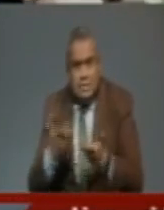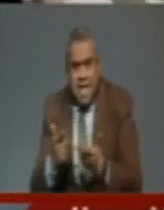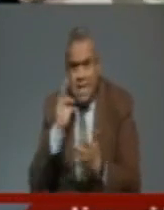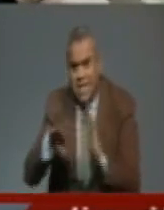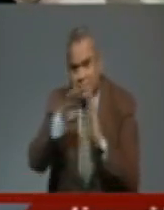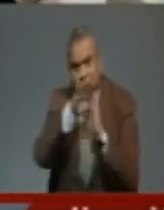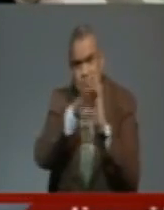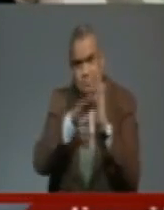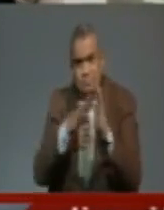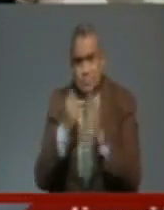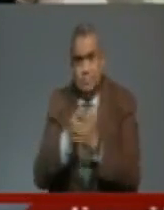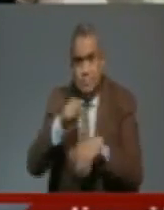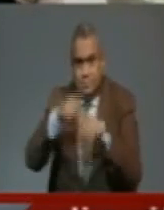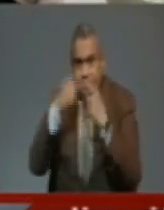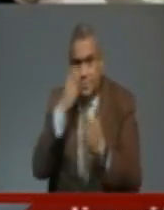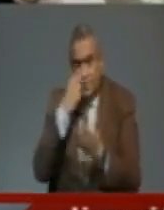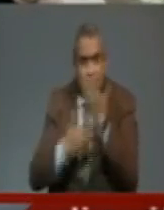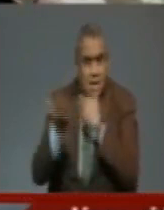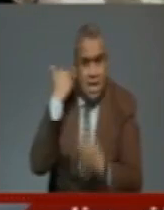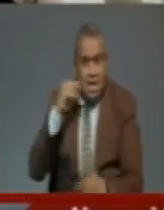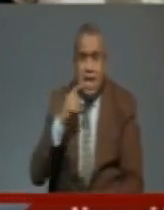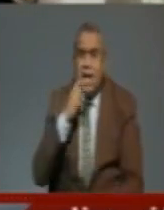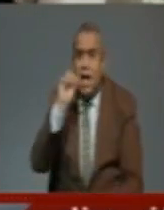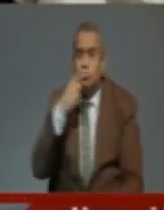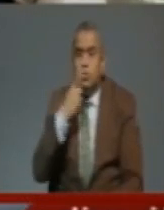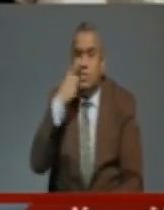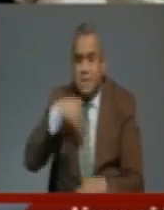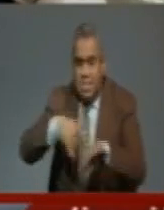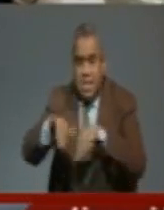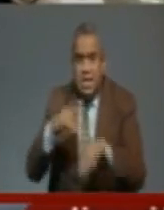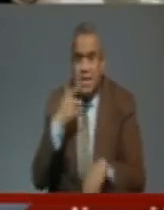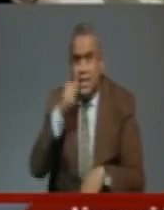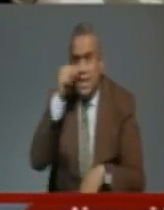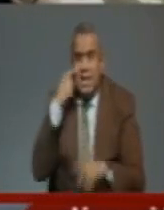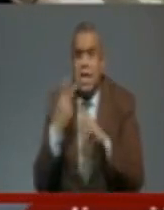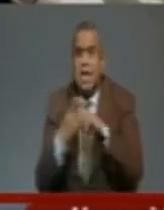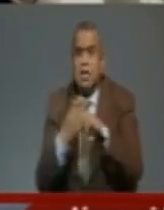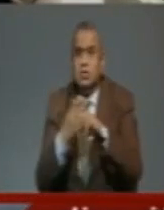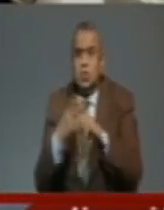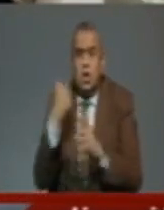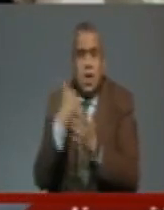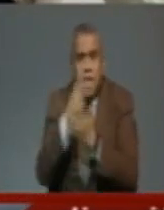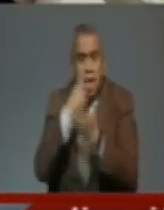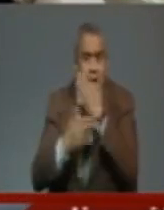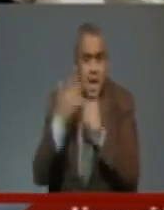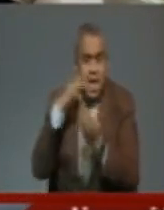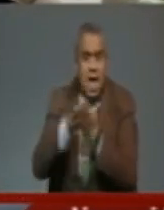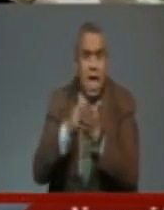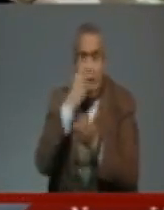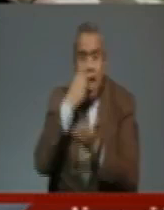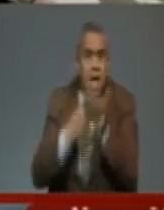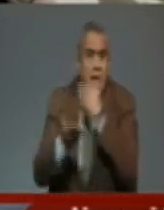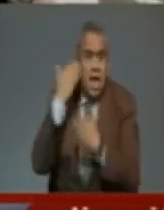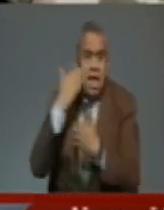ان المسار اللي كان موجود قبل كده احنا طرحنا مينا السخنه قبل كده الجزء اللي هو الاولاني ده